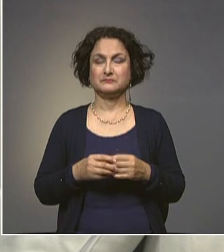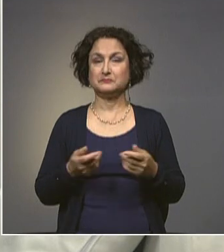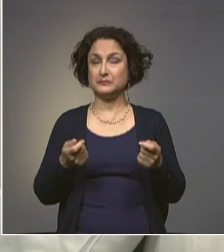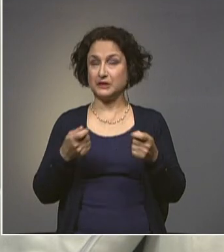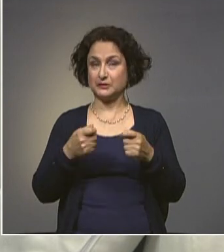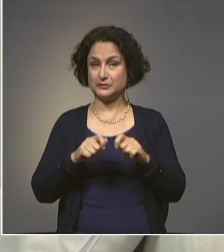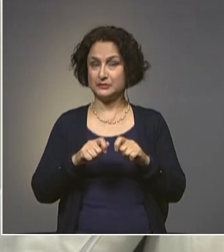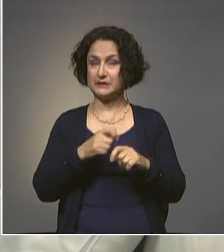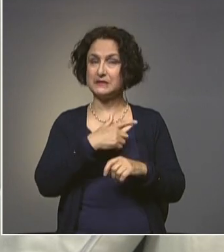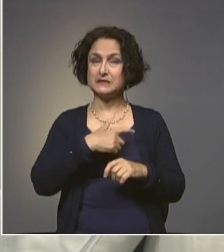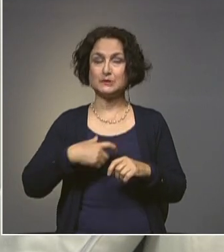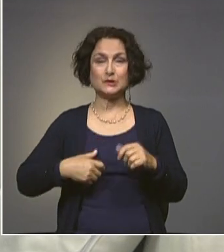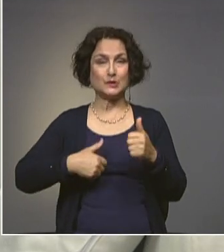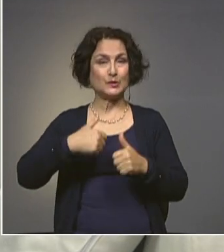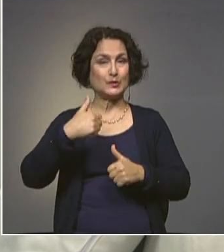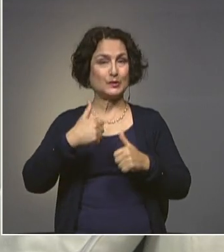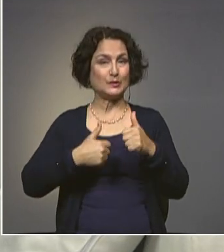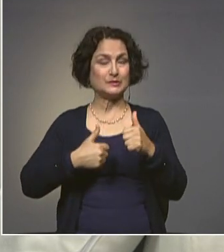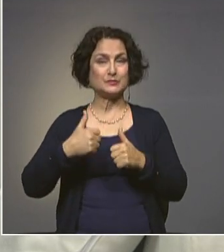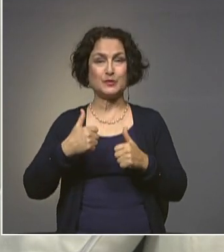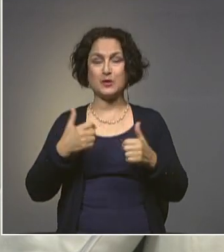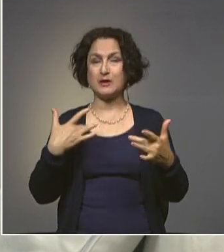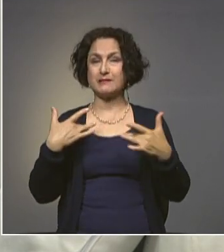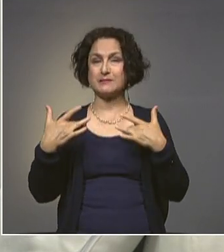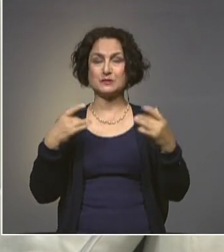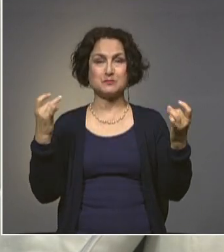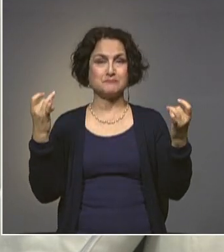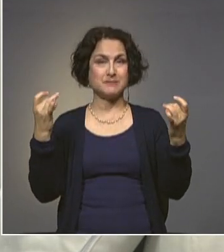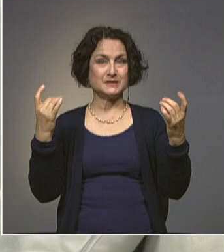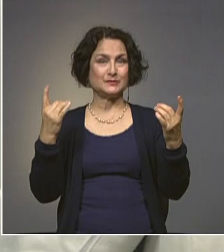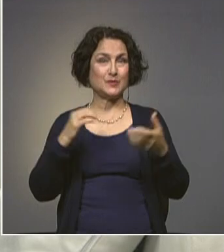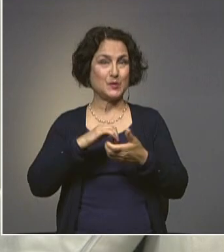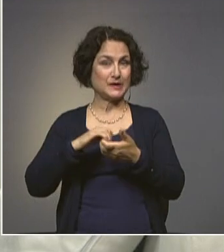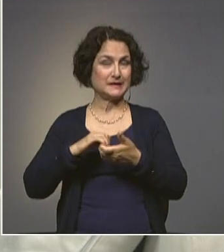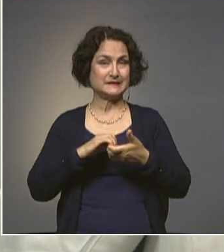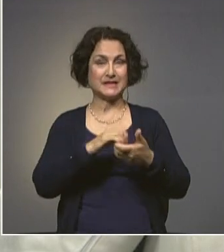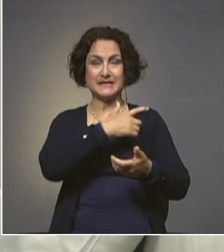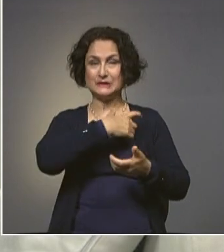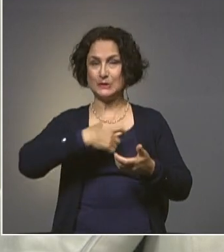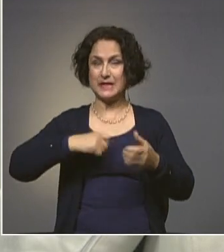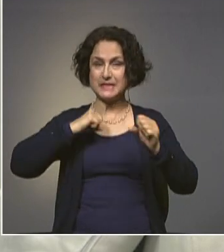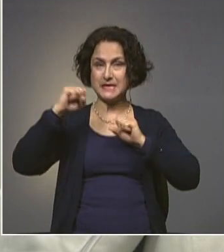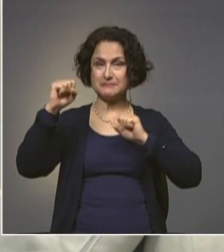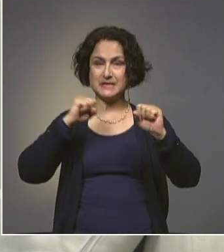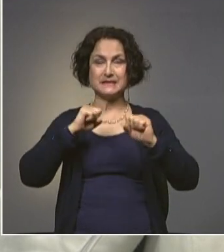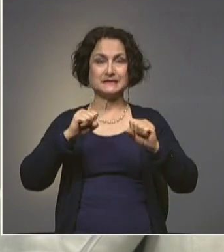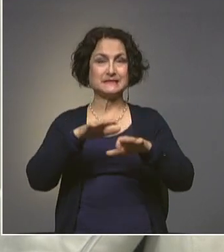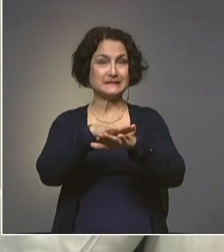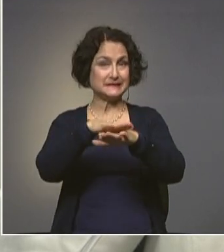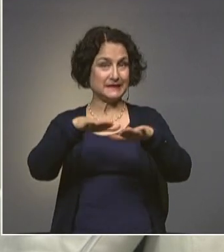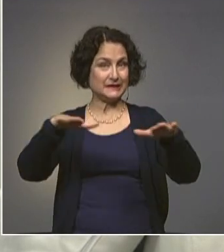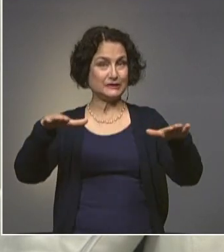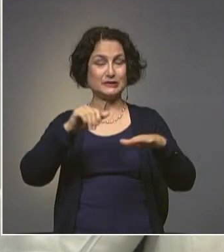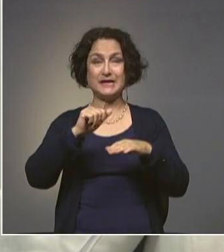Приключи националния ученически конкурс по актьорско майсторство, който се организира от Националната гимназия за сценични и екранни изкуства